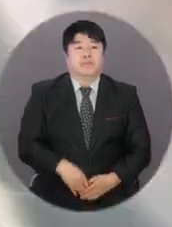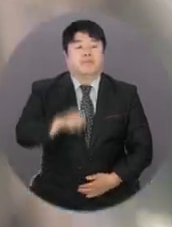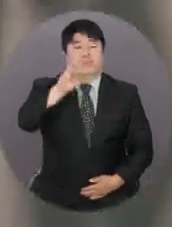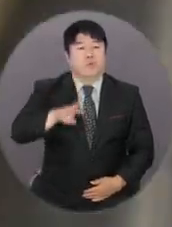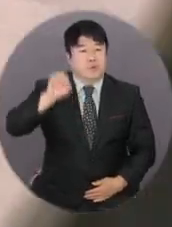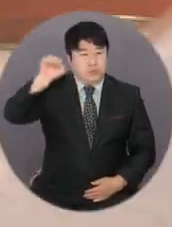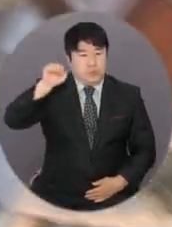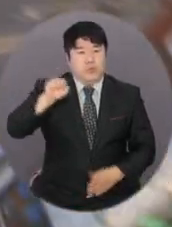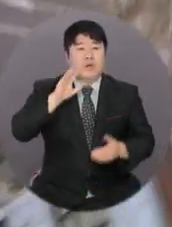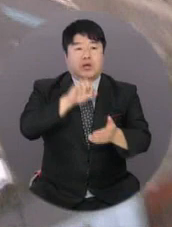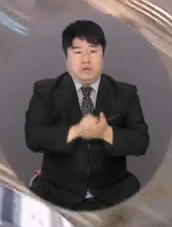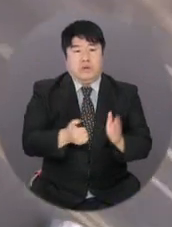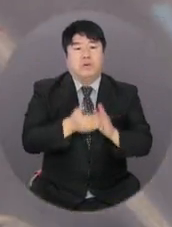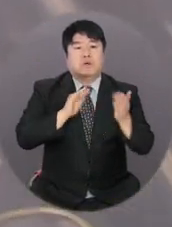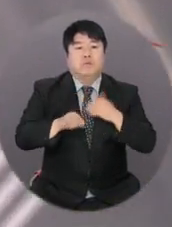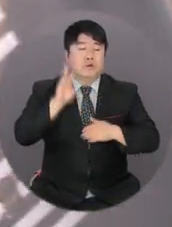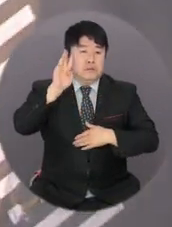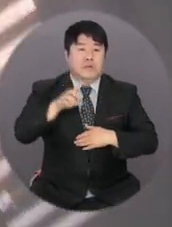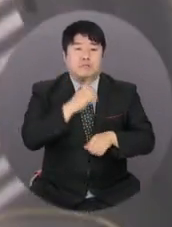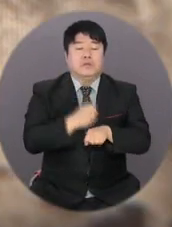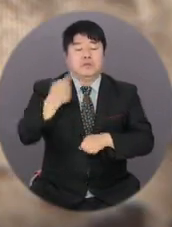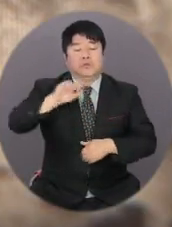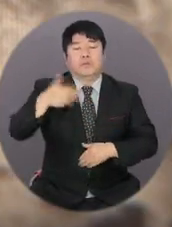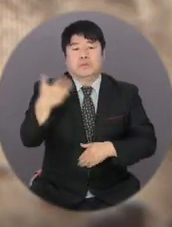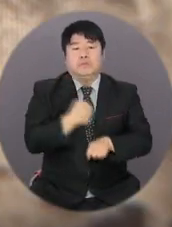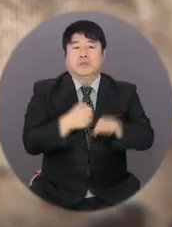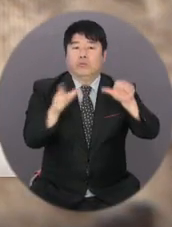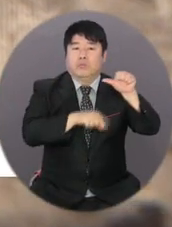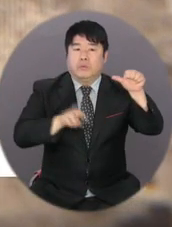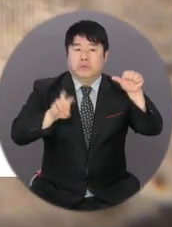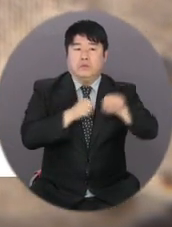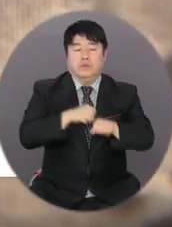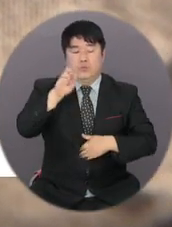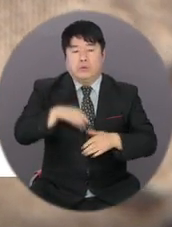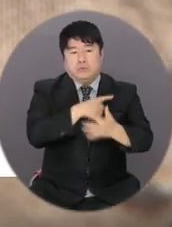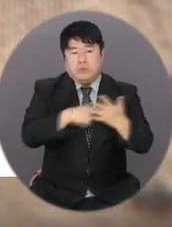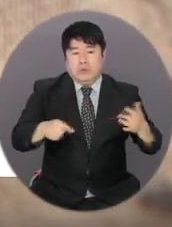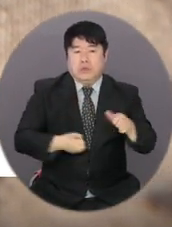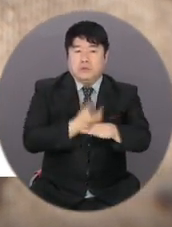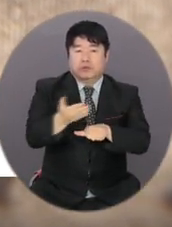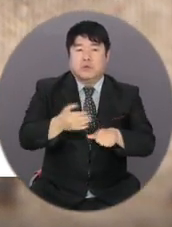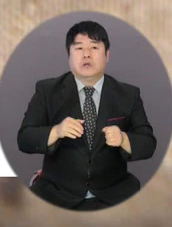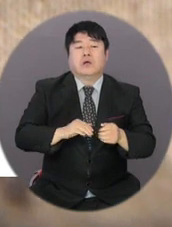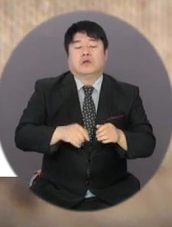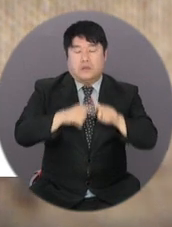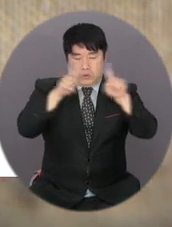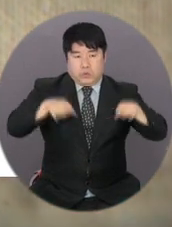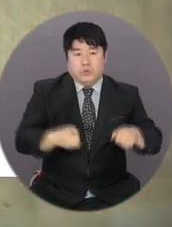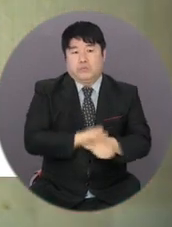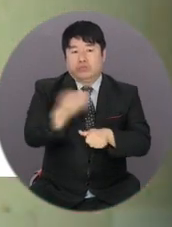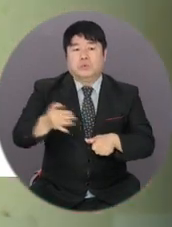광주 항쟁이 진압된 지 사흘 만인 1980년 5월 30일 광주 학살을 알리는 전단지를 뿌리고